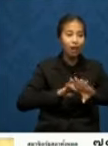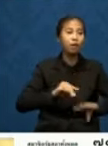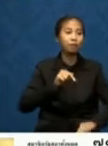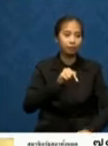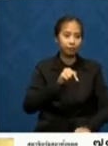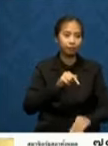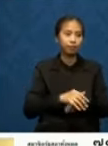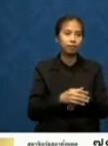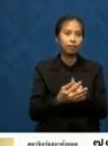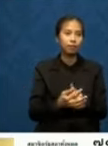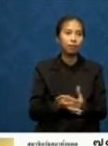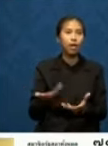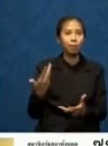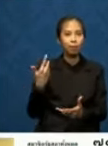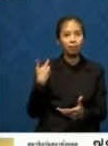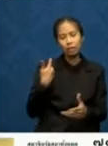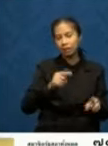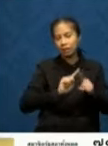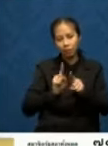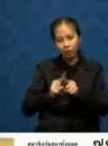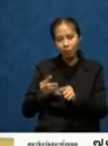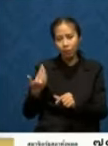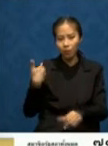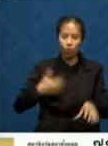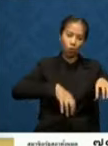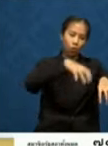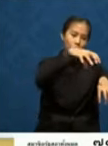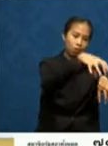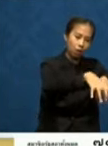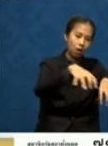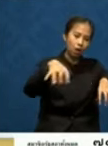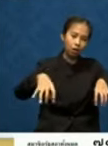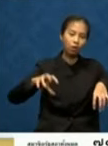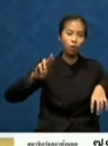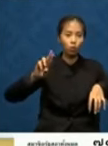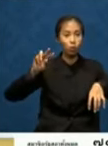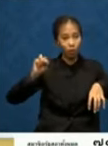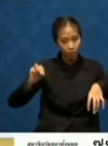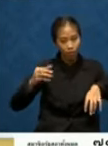ประชุมระหว่างประเทศเรามี SCAP มีองค์การของ UN และที่ไม่